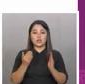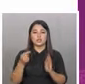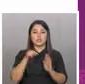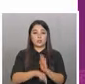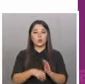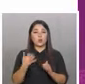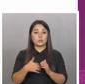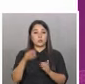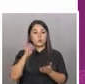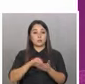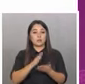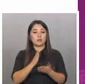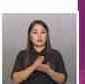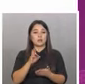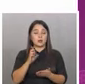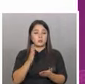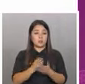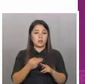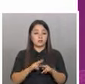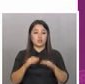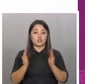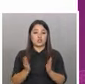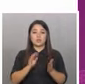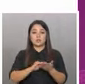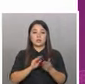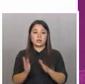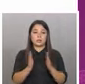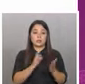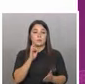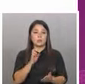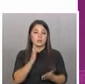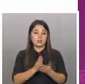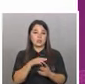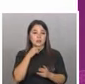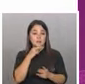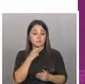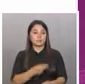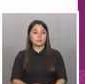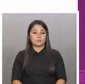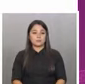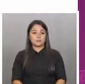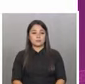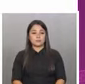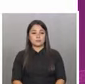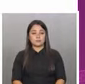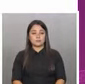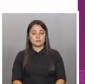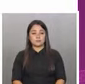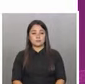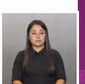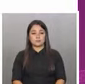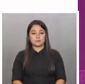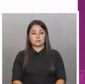көбейткіш b бар. Оны жақша сыртына шығарып жазамыз. Ал онда b көбейту 2a азайту